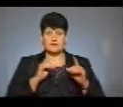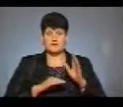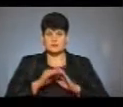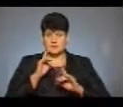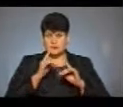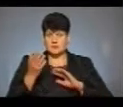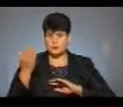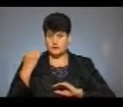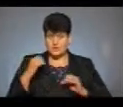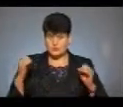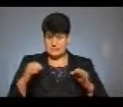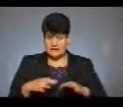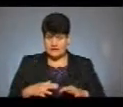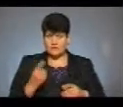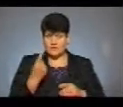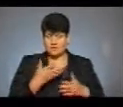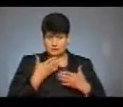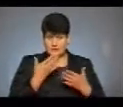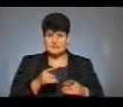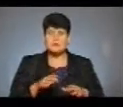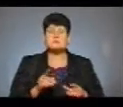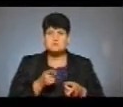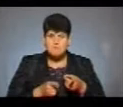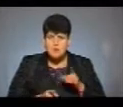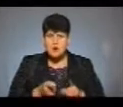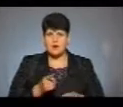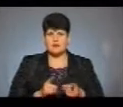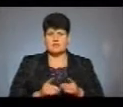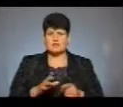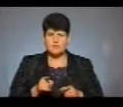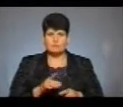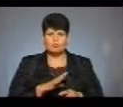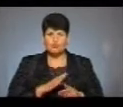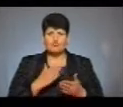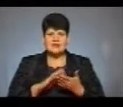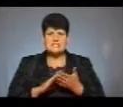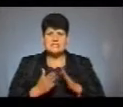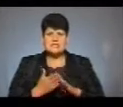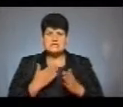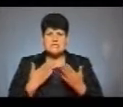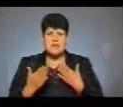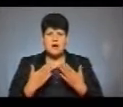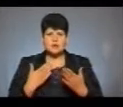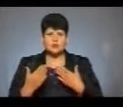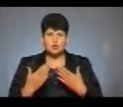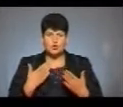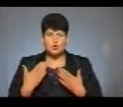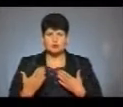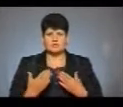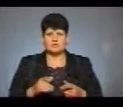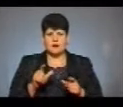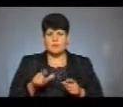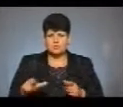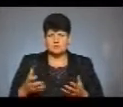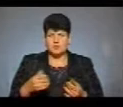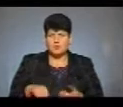читанні, давали свої пропозиції, там справді там був діалог там було обговорення, там громадянське суспільство брало